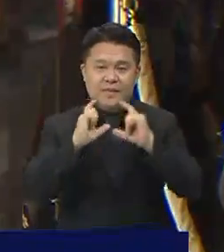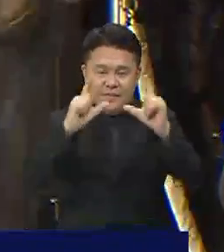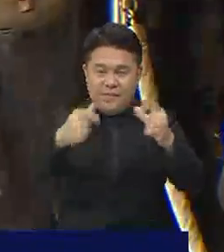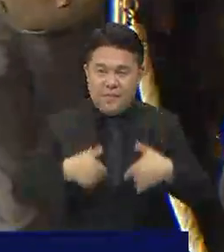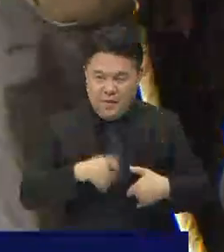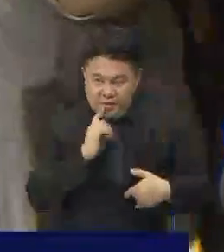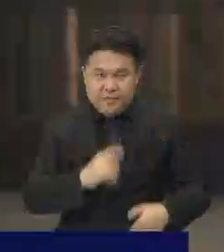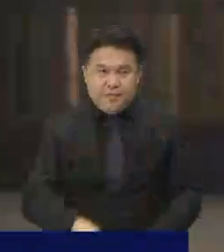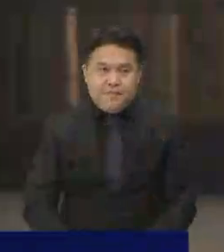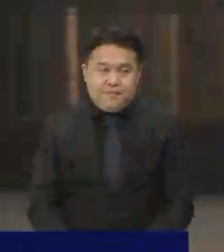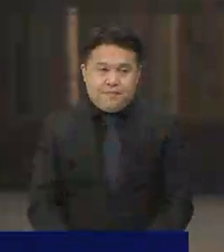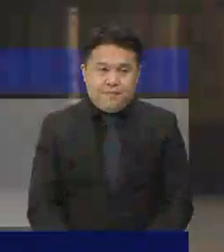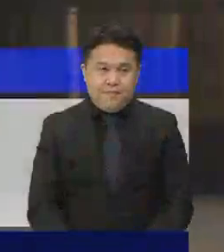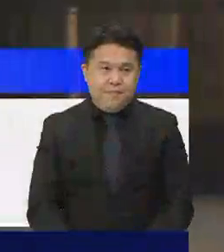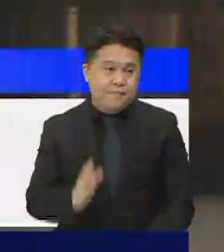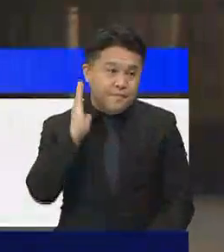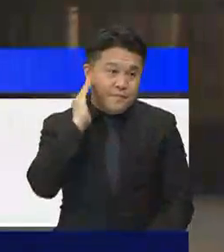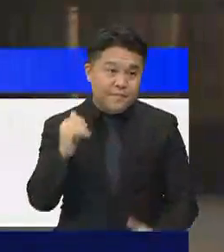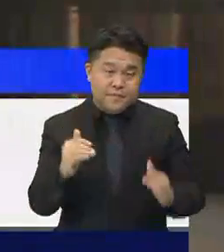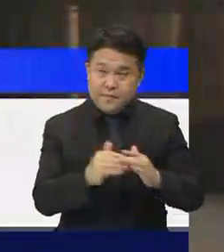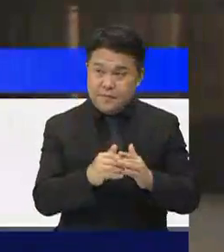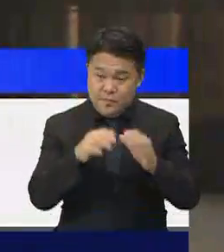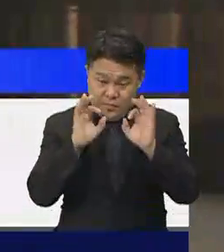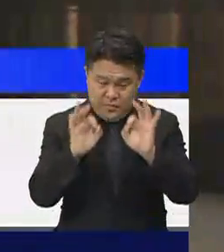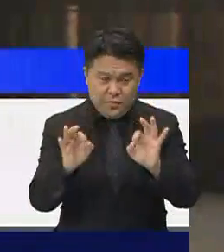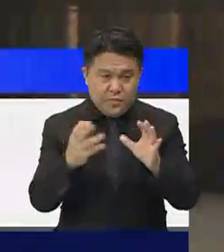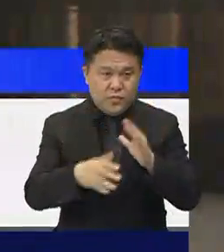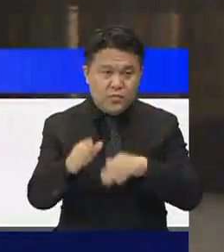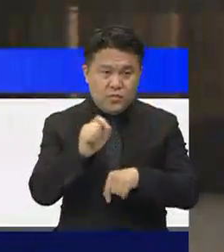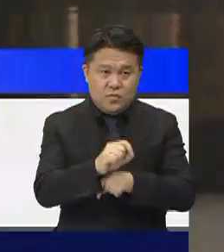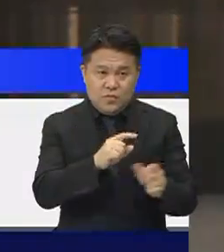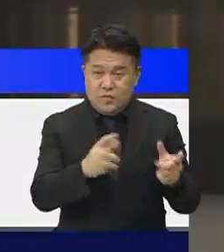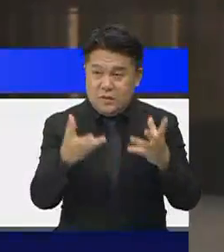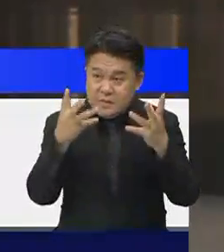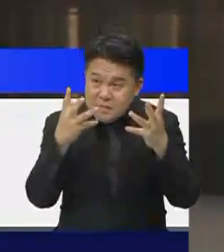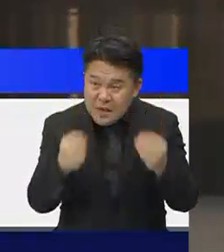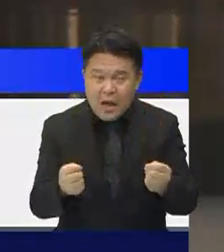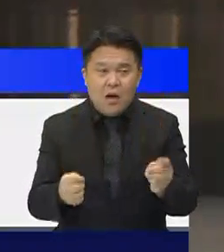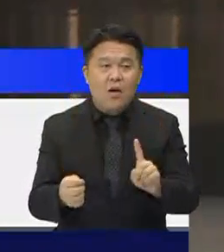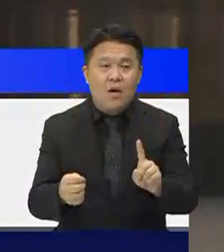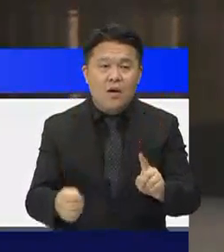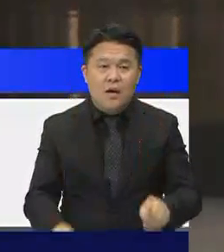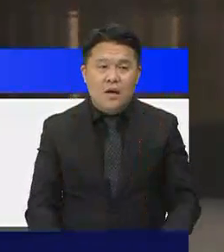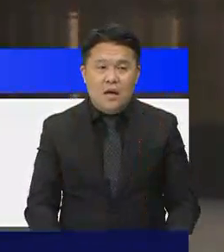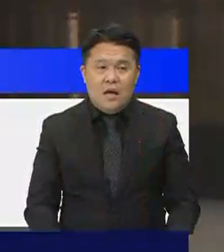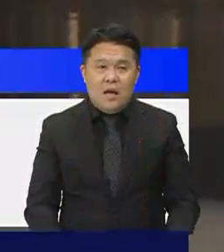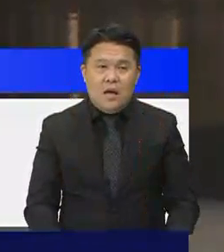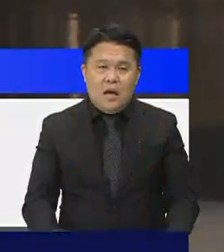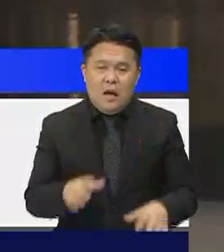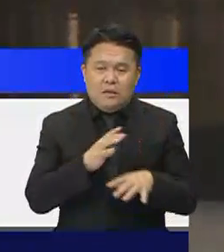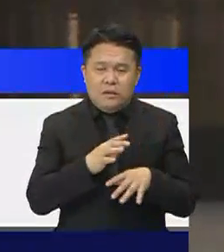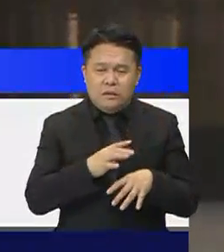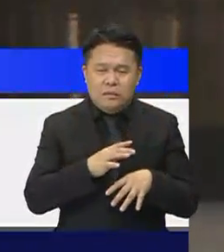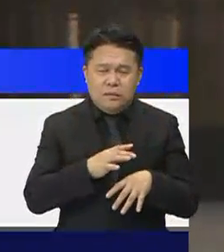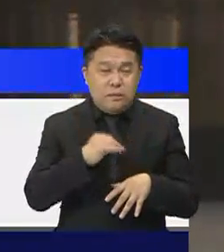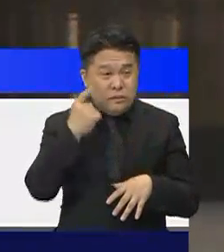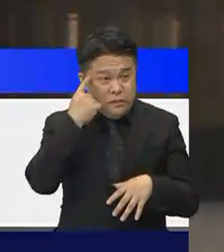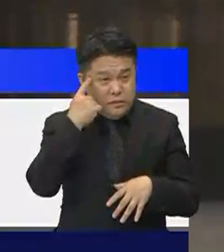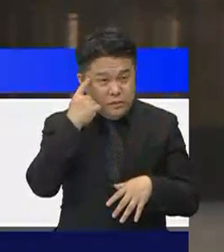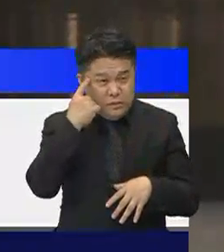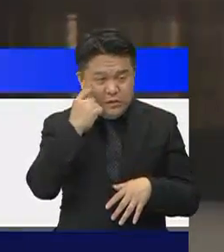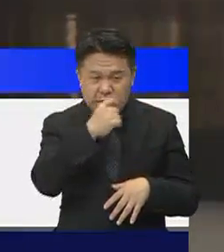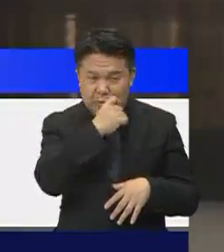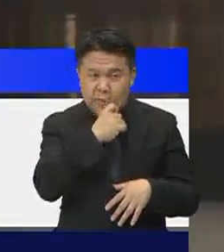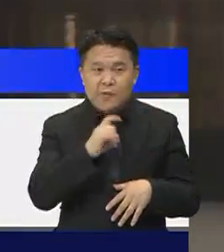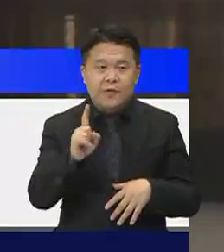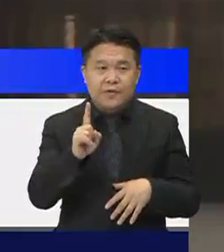주장했습니다. 청와대의 많은 공무원들이 두려움에 떨지 않겠나라고 생각이